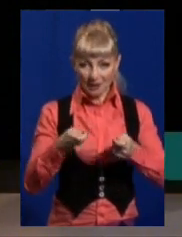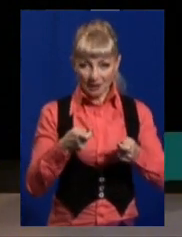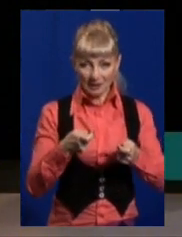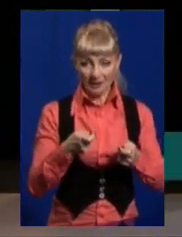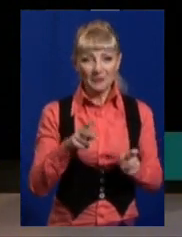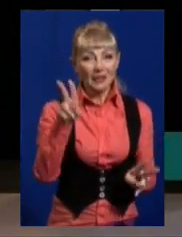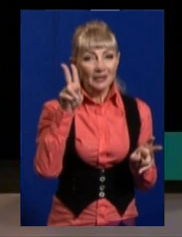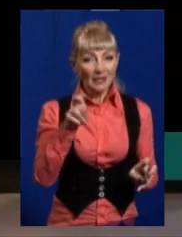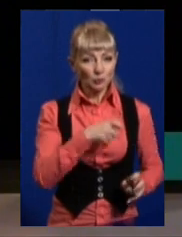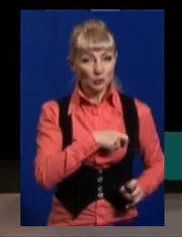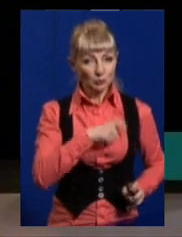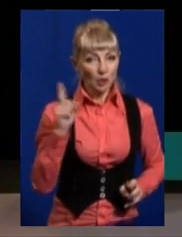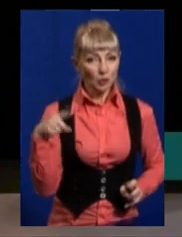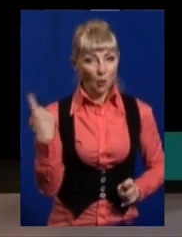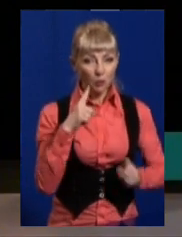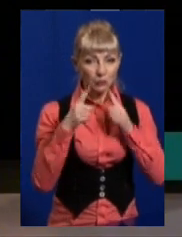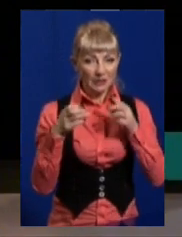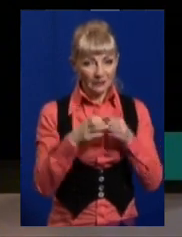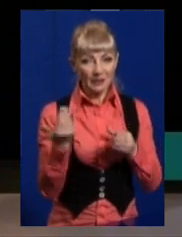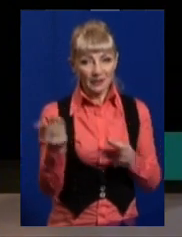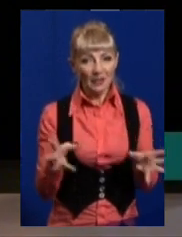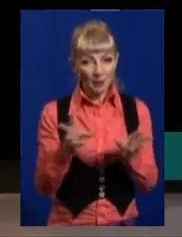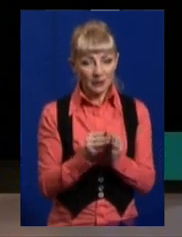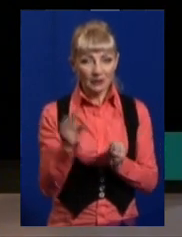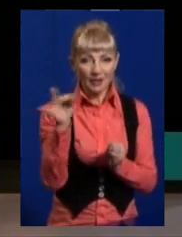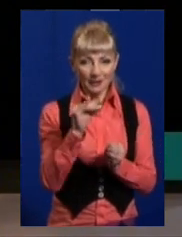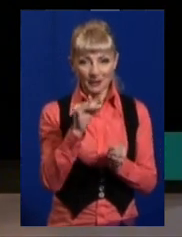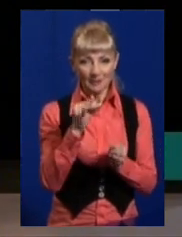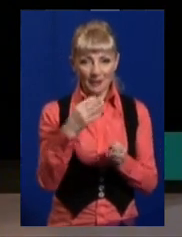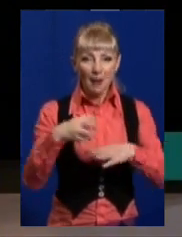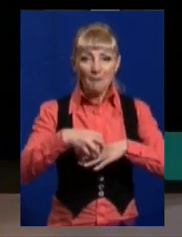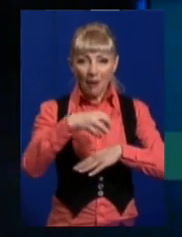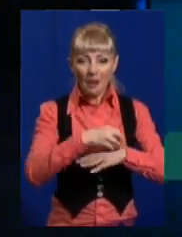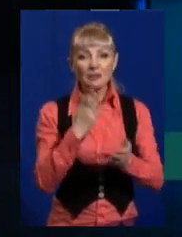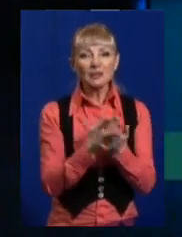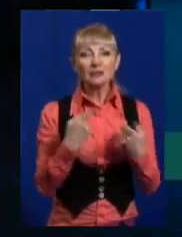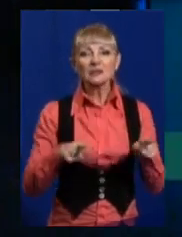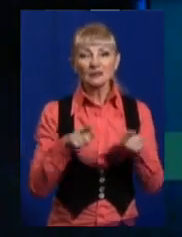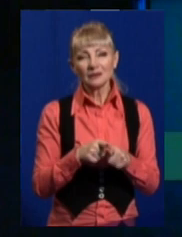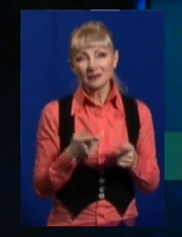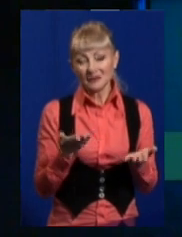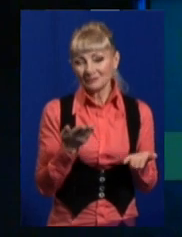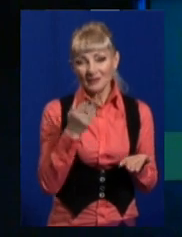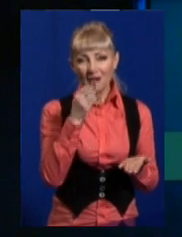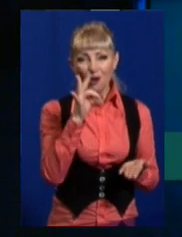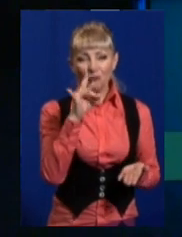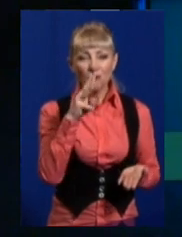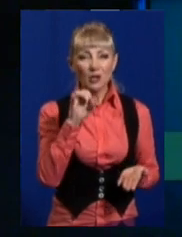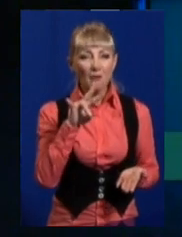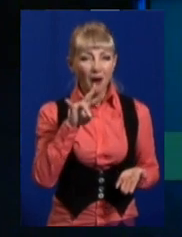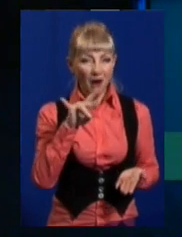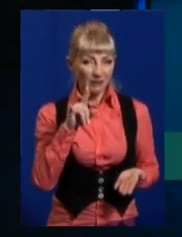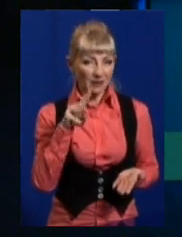статус депутатів обласної ради, їхніх об'єднань та партій є більше таким формальним, ідеологічним, він відображає